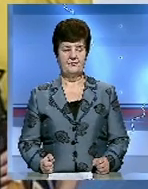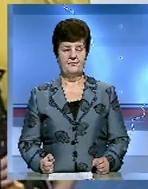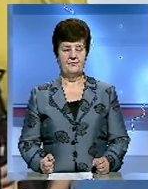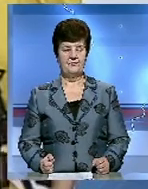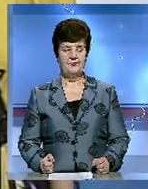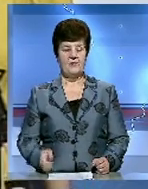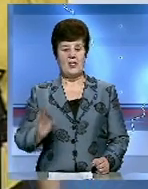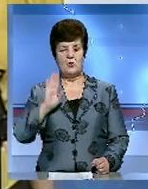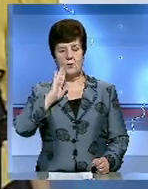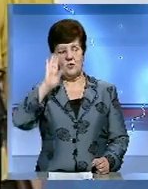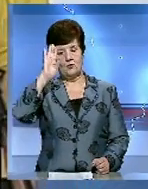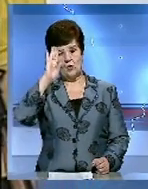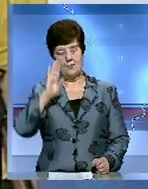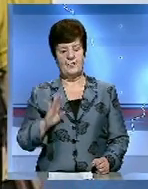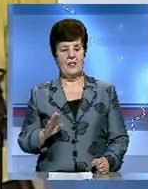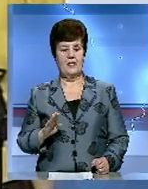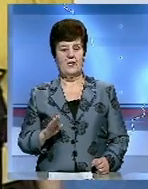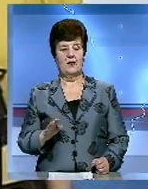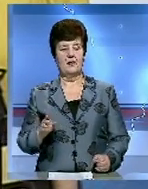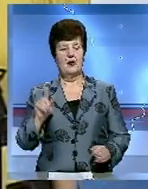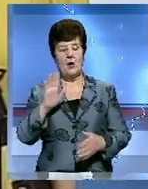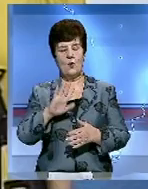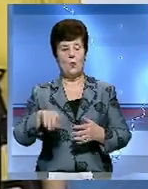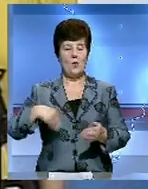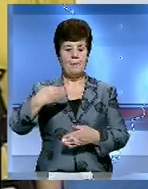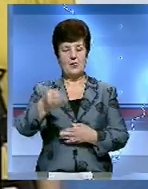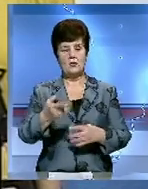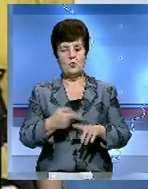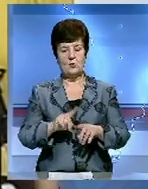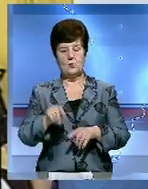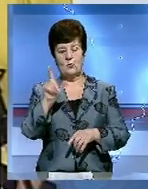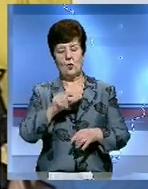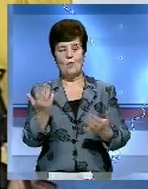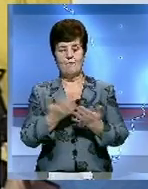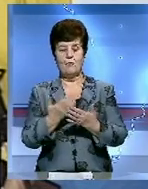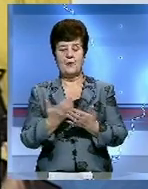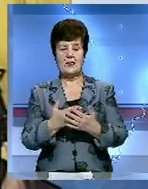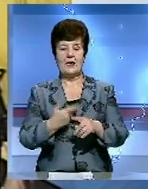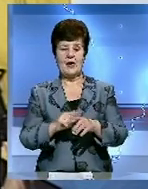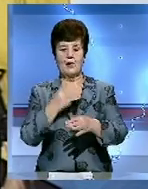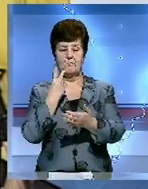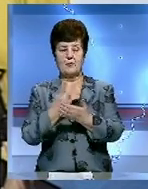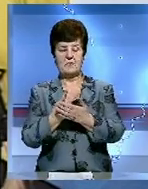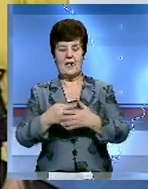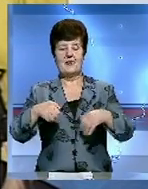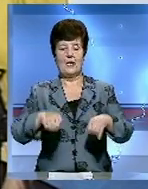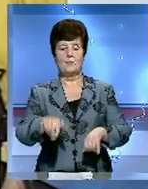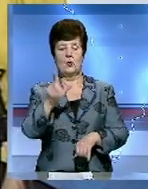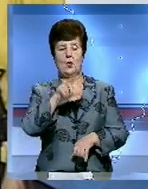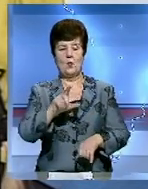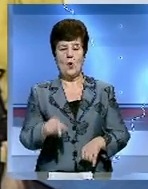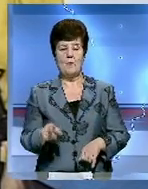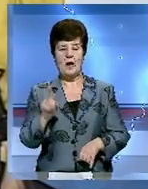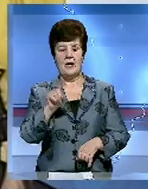Domnilor și domnilor, înainte de a anunța următorul laureat, vă invităm să vizionați un filmuleț care va prezenta domeniul drepturilor omului în care a